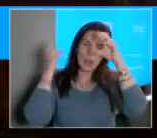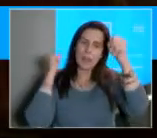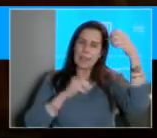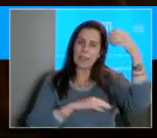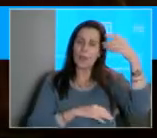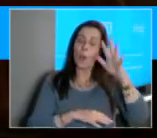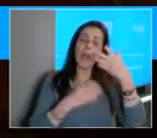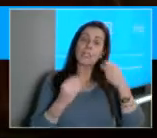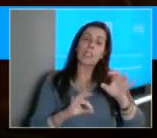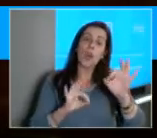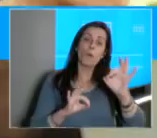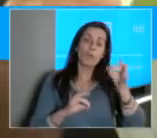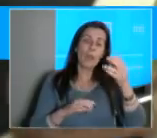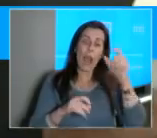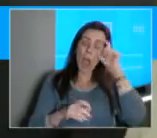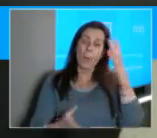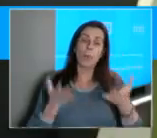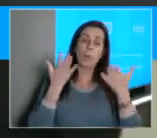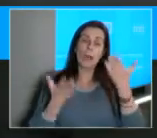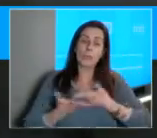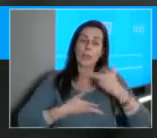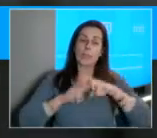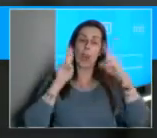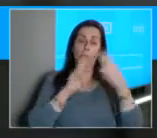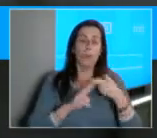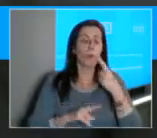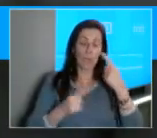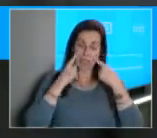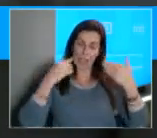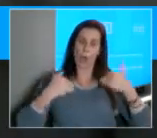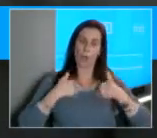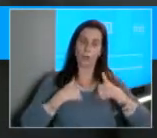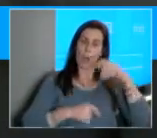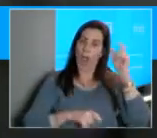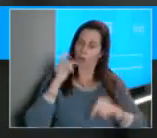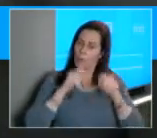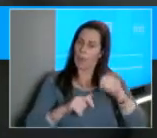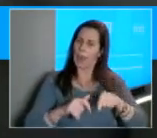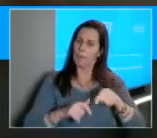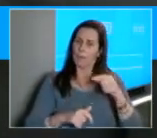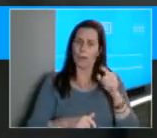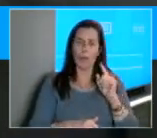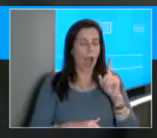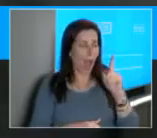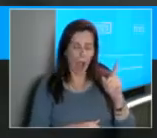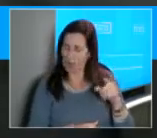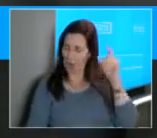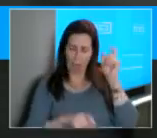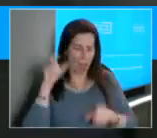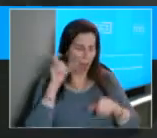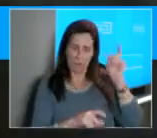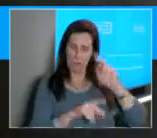לשרת את אבו מאזן בזירה הדיפלומטית הבינלאומית, הוא בא לומר לעולם, בואו תראו, האנשים יוצאים לרחובות, בואו כן, תראו אבל העולם פחות,